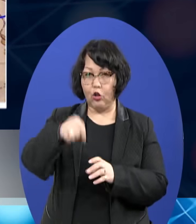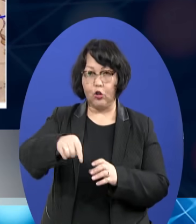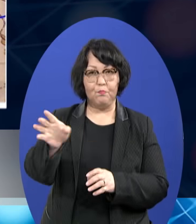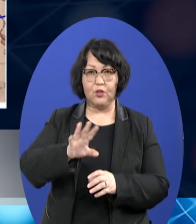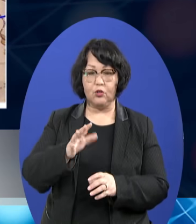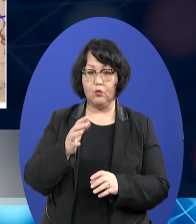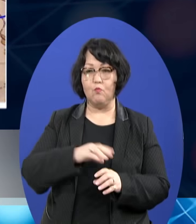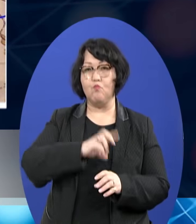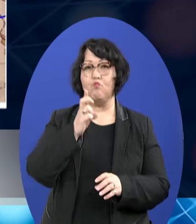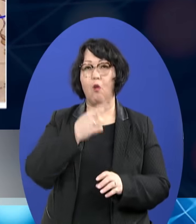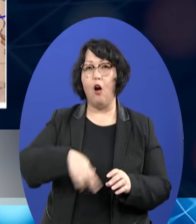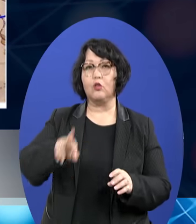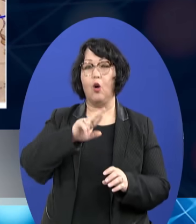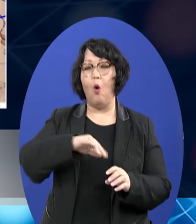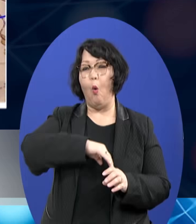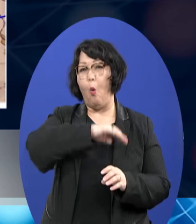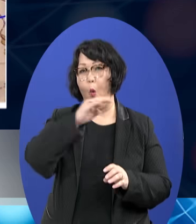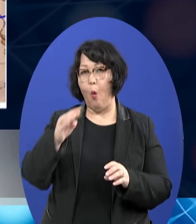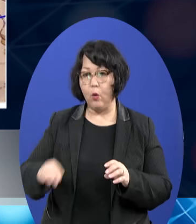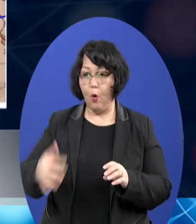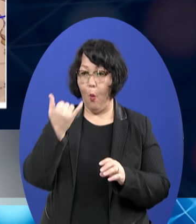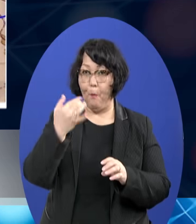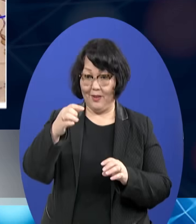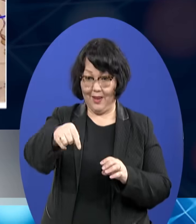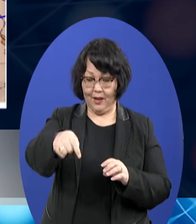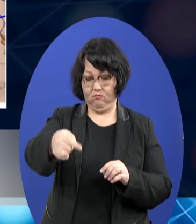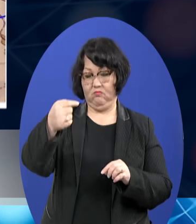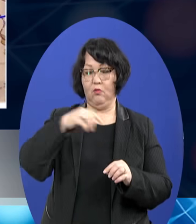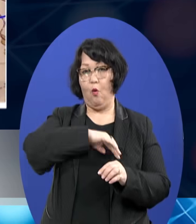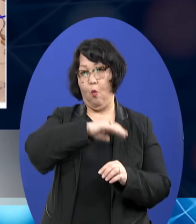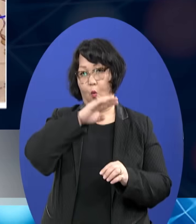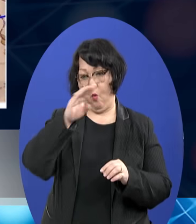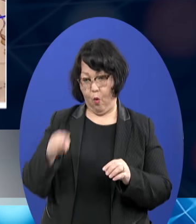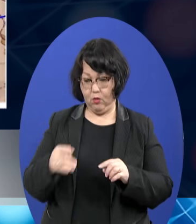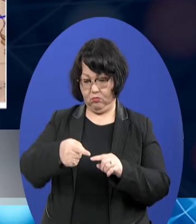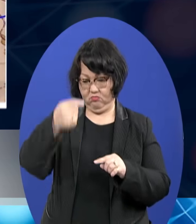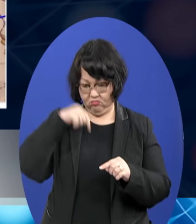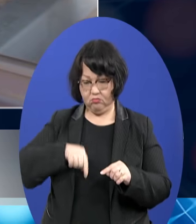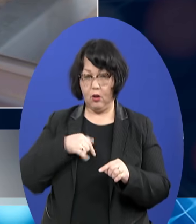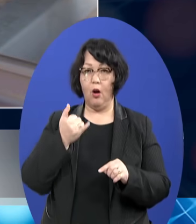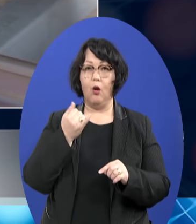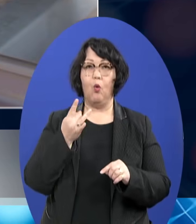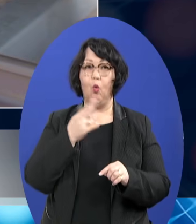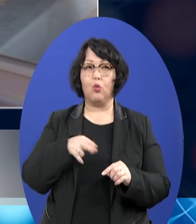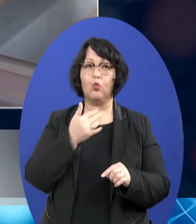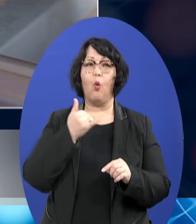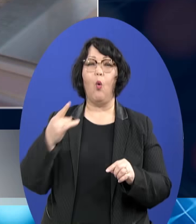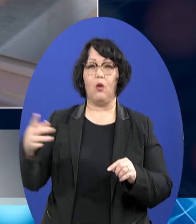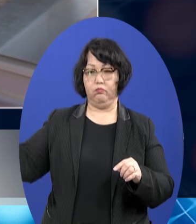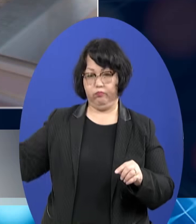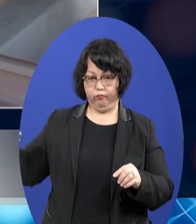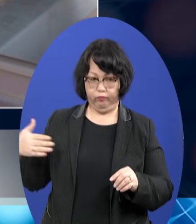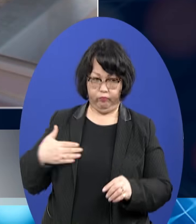тойруулна. Ингэснээр төмөр замын одоогийн шугамыг зорчигчийн галтэрэг аялуулах, хот дүүргийн нийтийн зорчиг тээврт ашиглах боломж бүрдэх